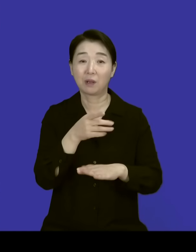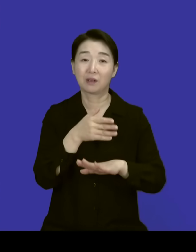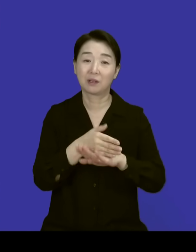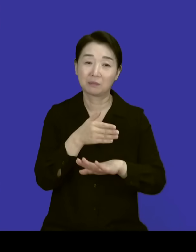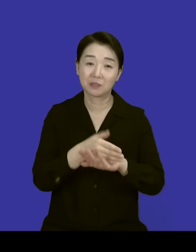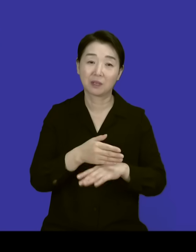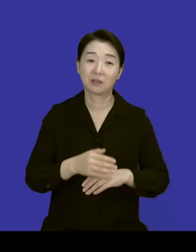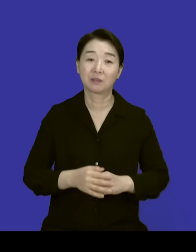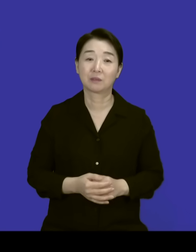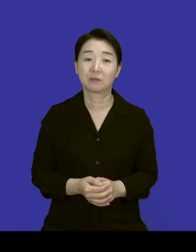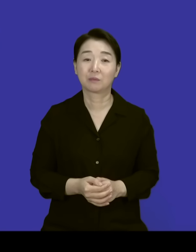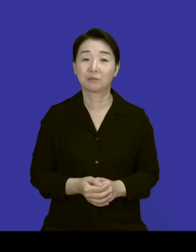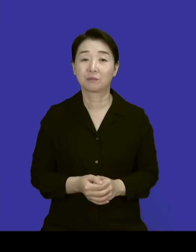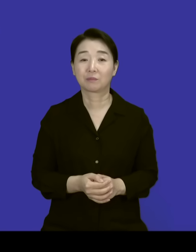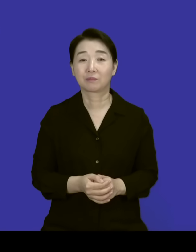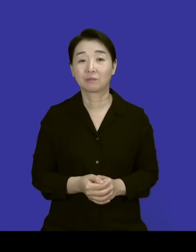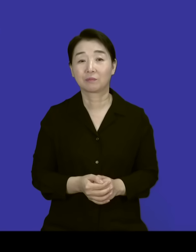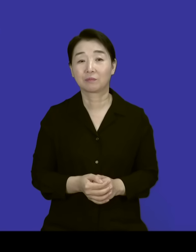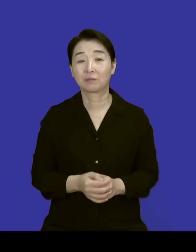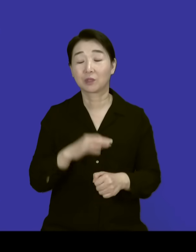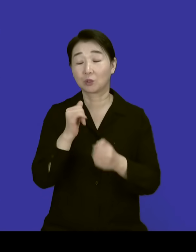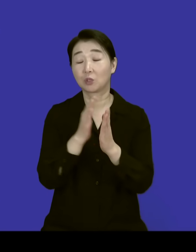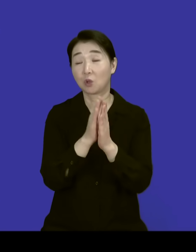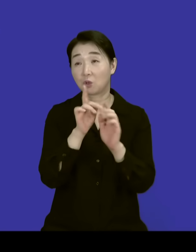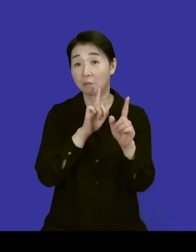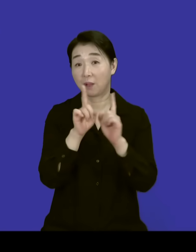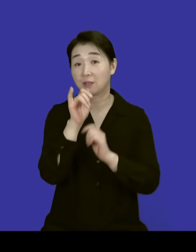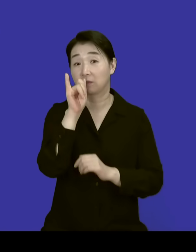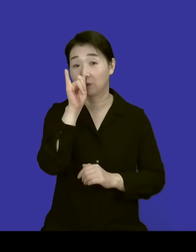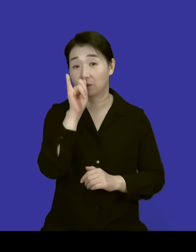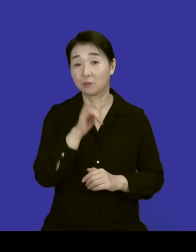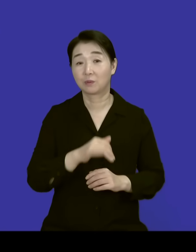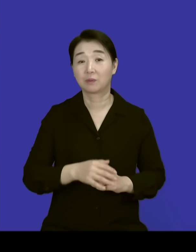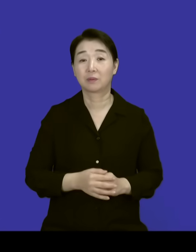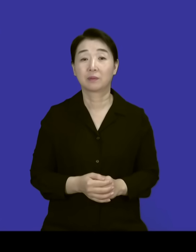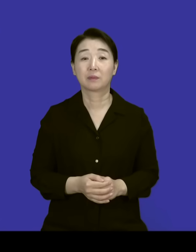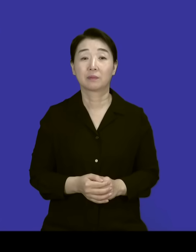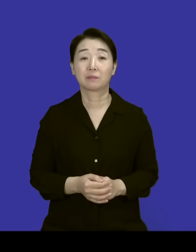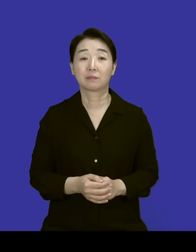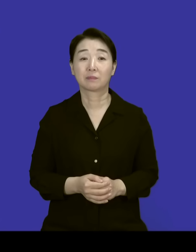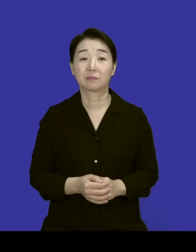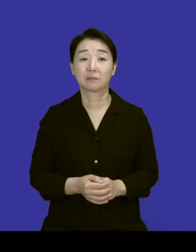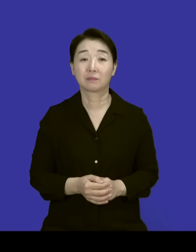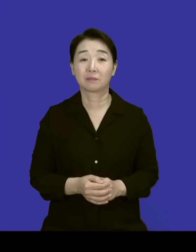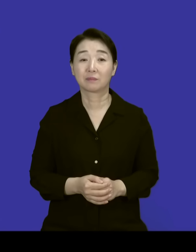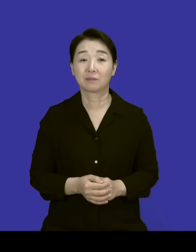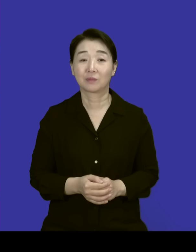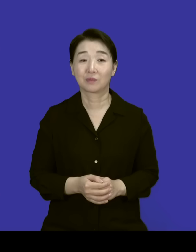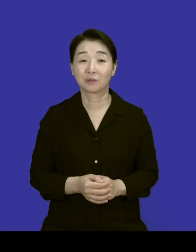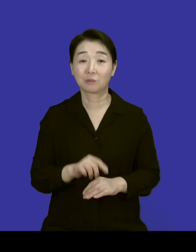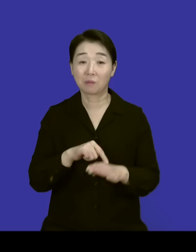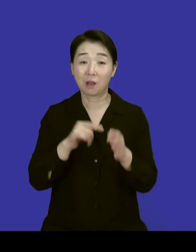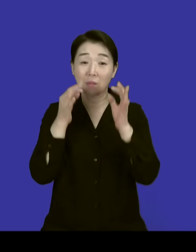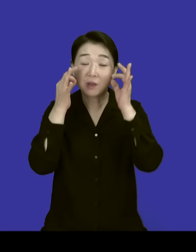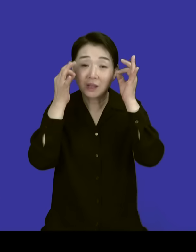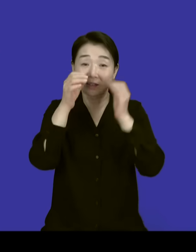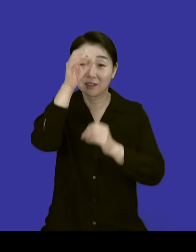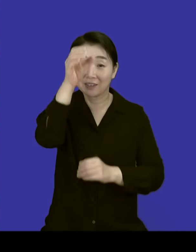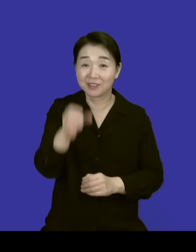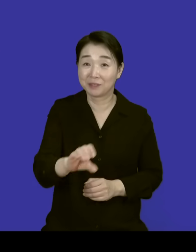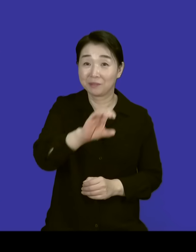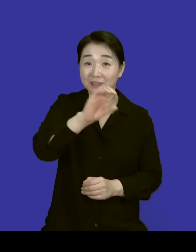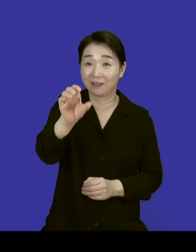감사 그 성경 말씀도 네. 많이 적으시고 굉장히 간절했나 봐요. 십자가가 엄청